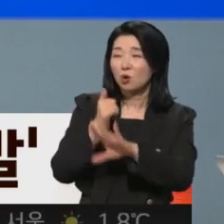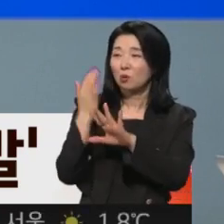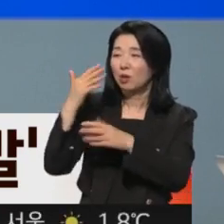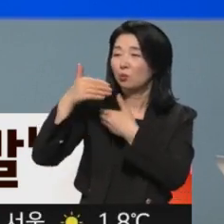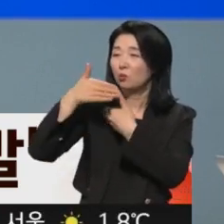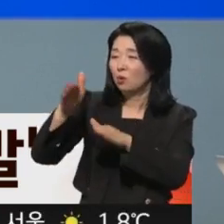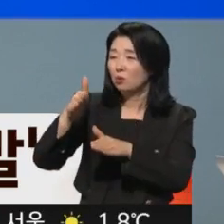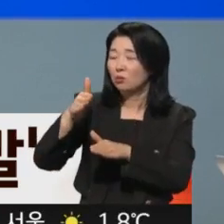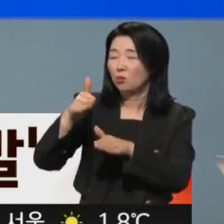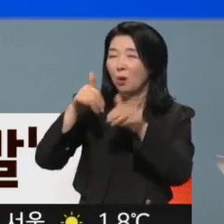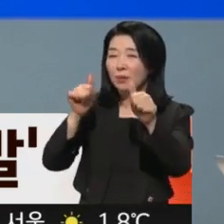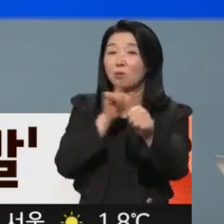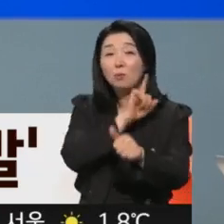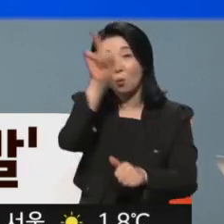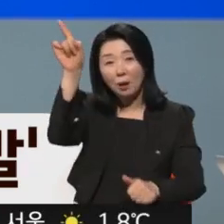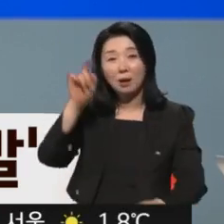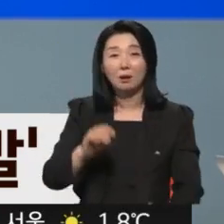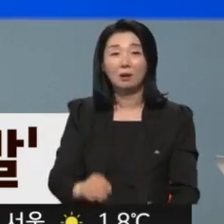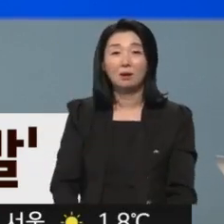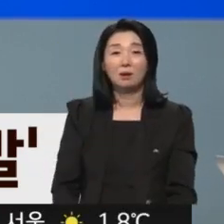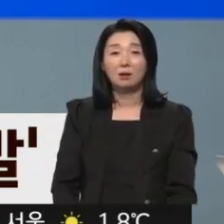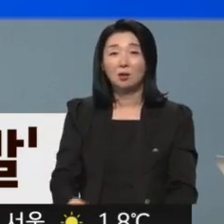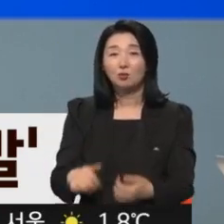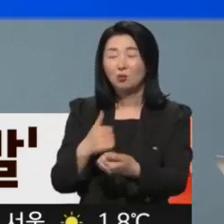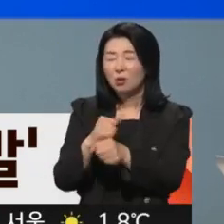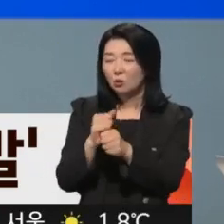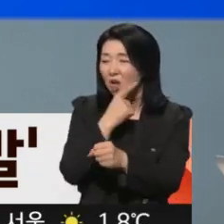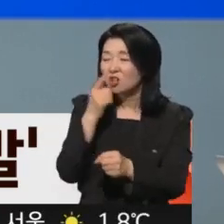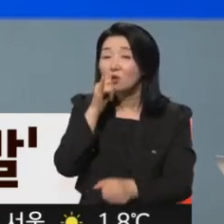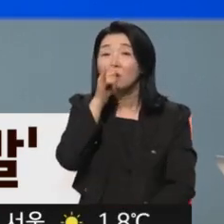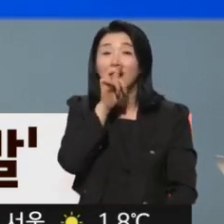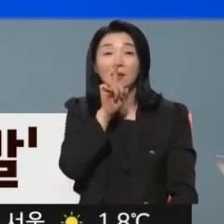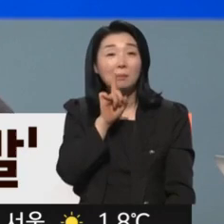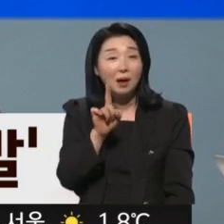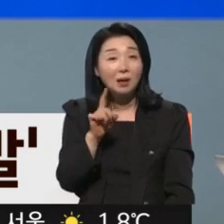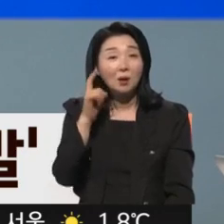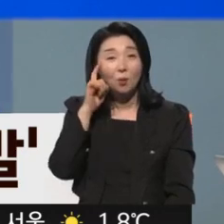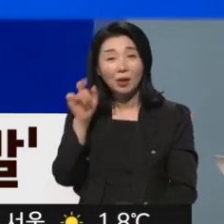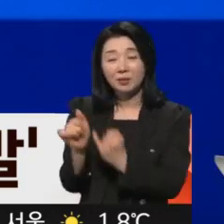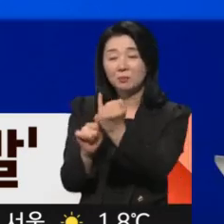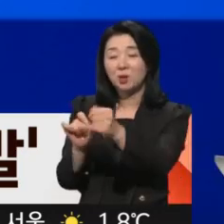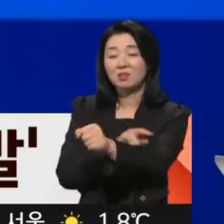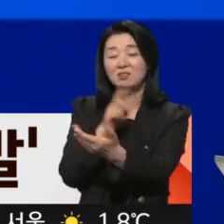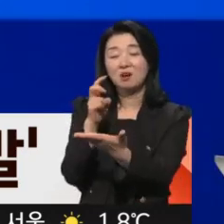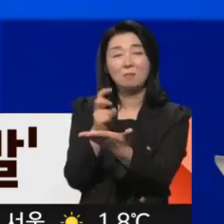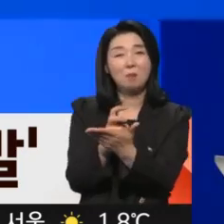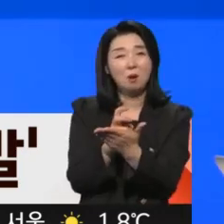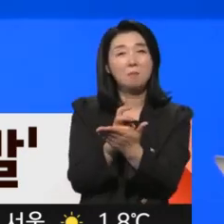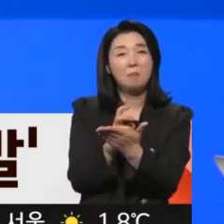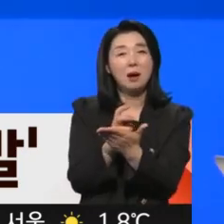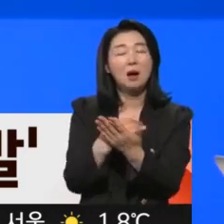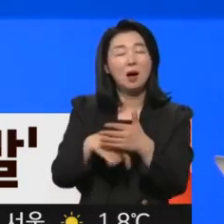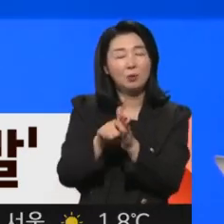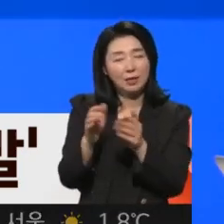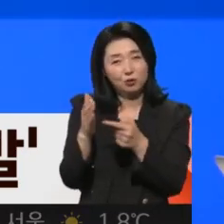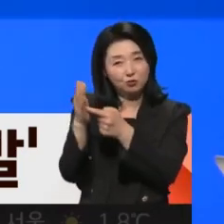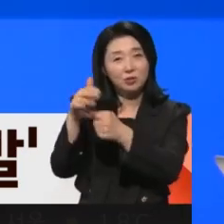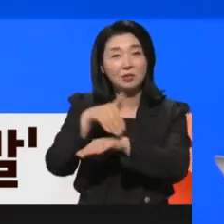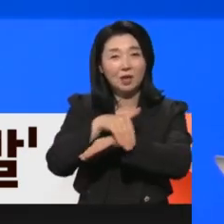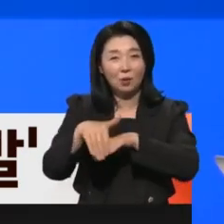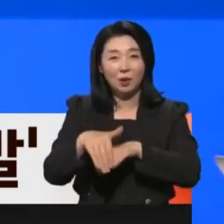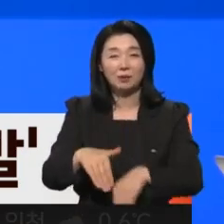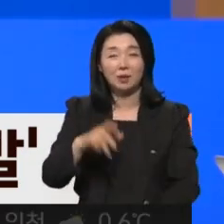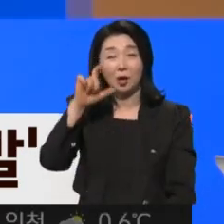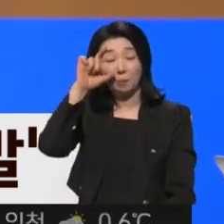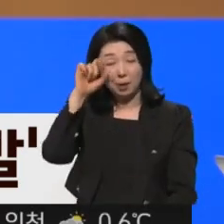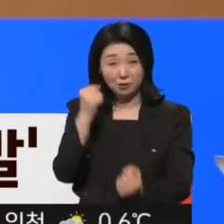밝혔습니다. 김 여사의 주가 조작은 근거 있는 의혹 제기라는 겁니다. 여기에 김건희 특검법 도입도 재추진할 분위기인데요. 박준우